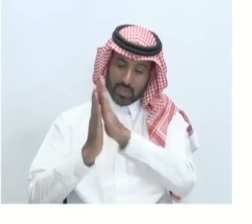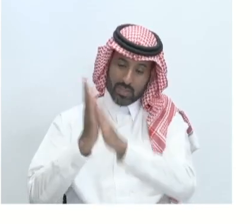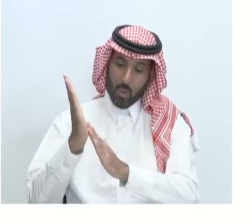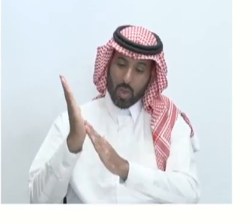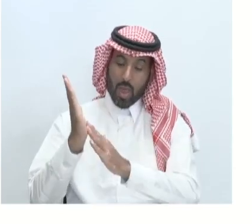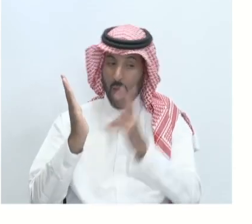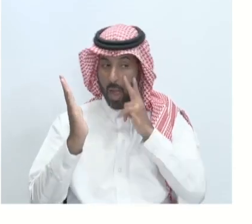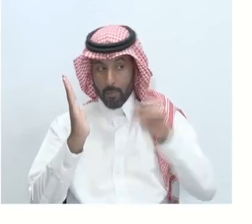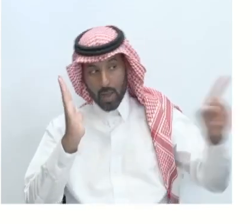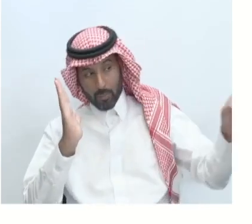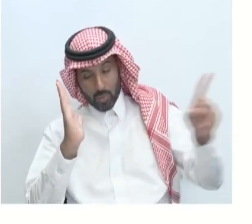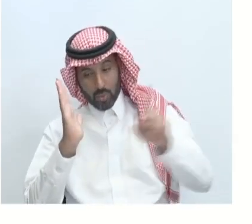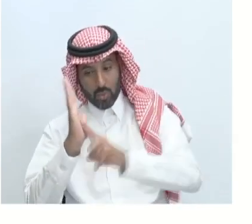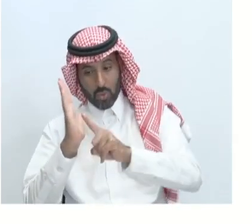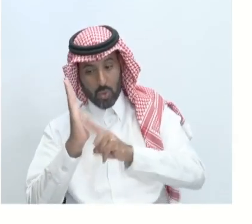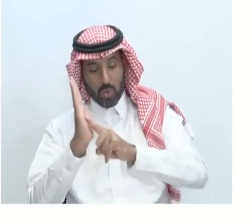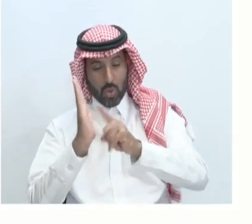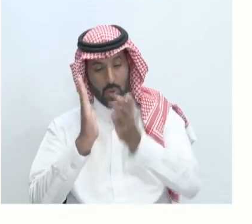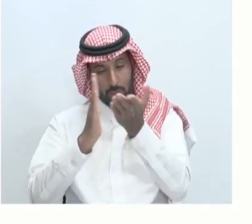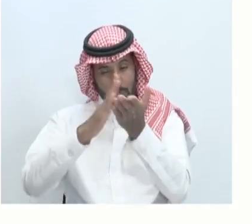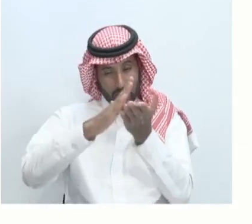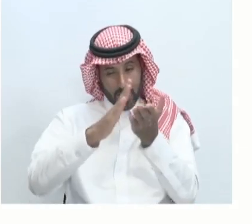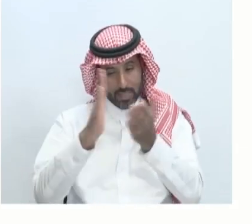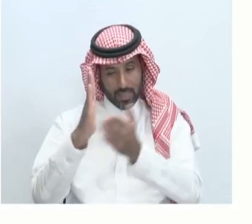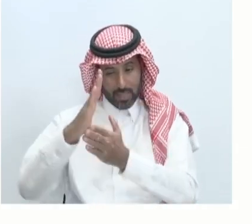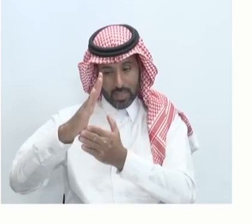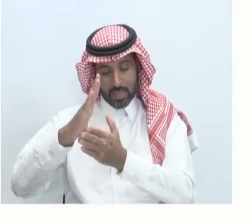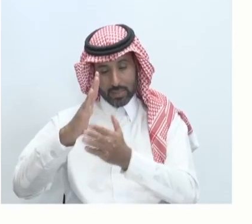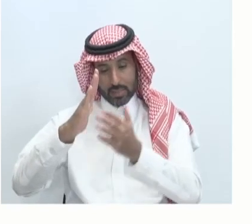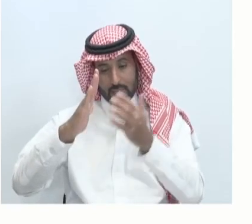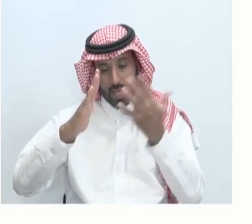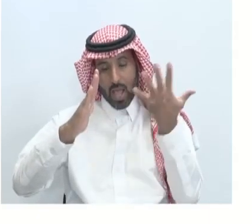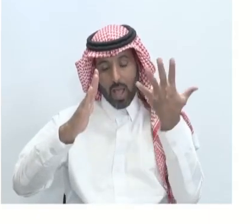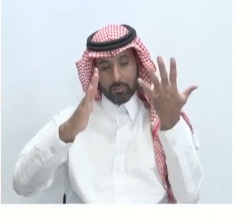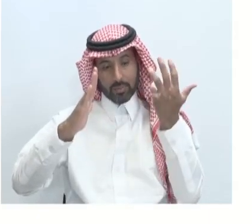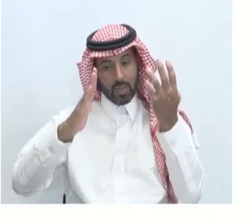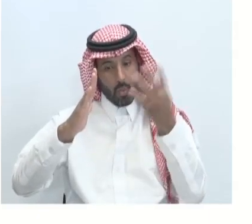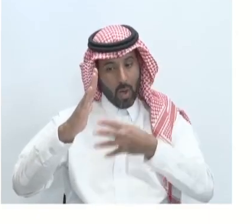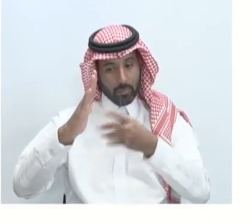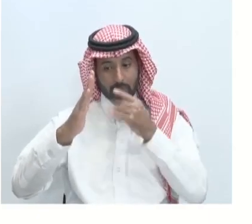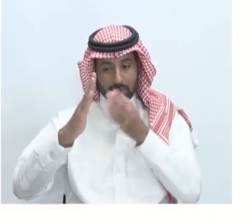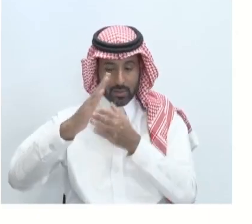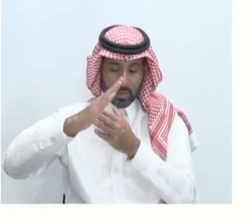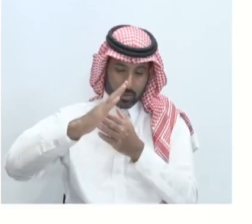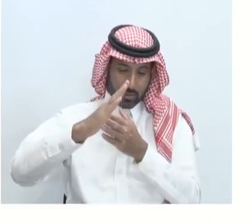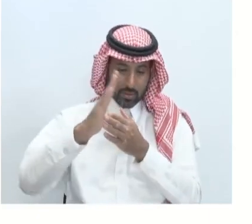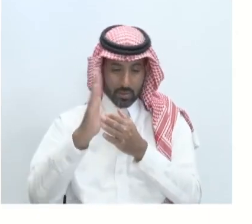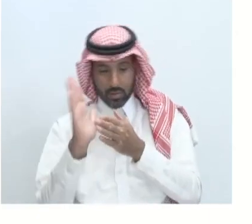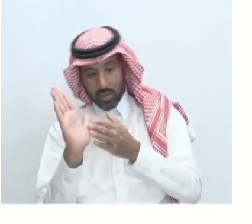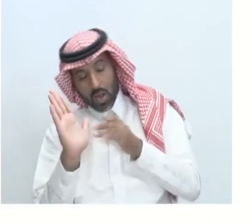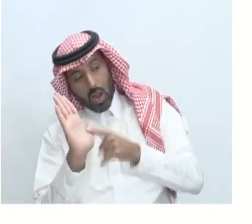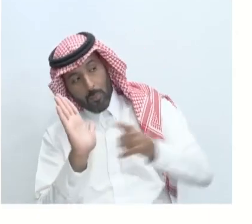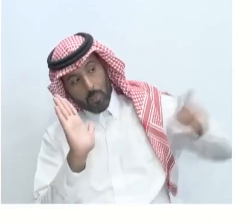امام البؤره ومائل بزاويه 45 درجه عن